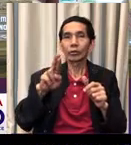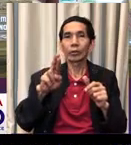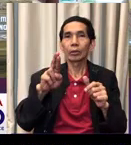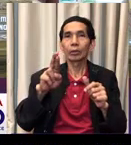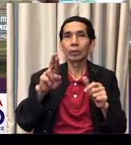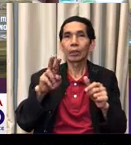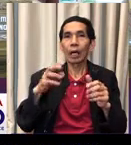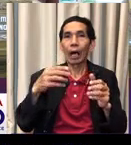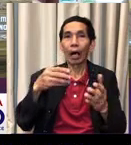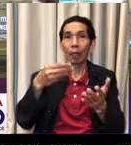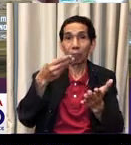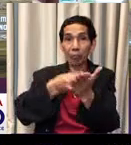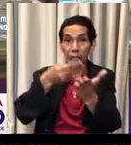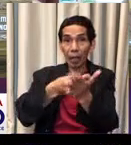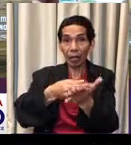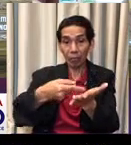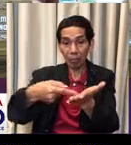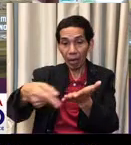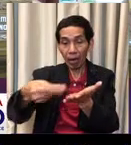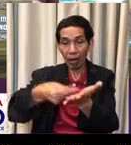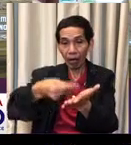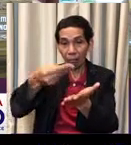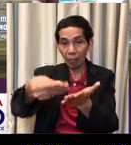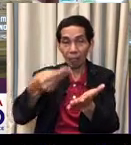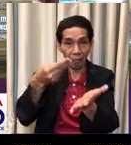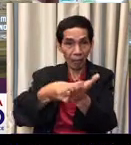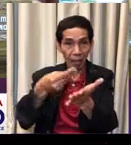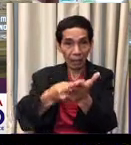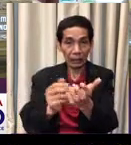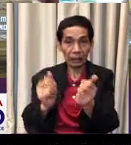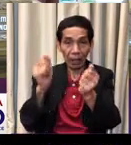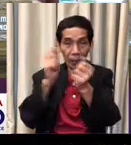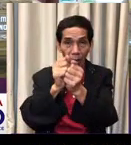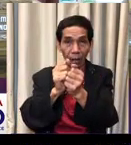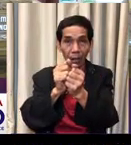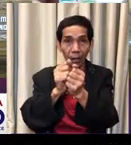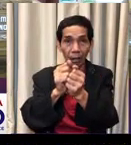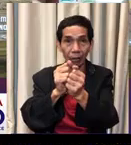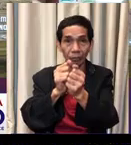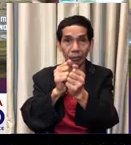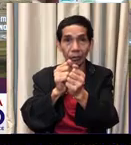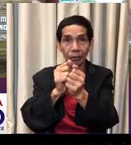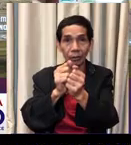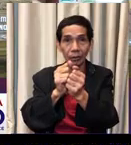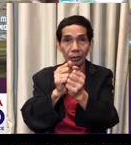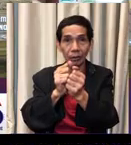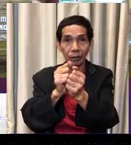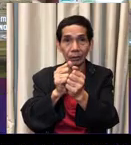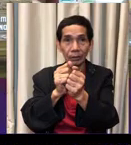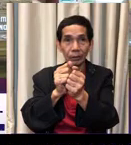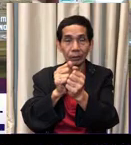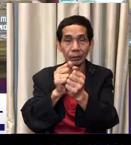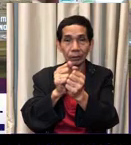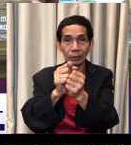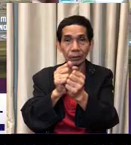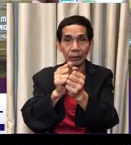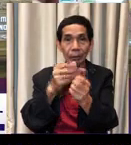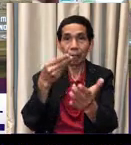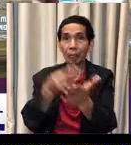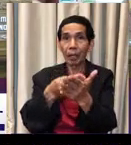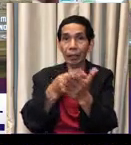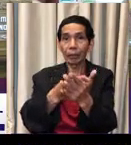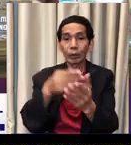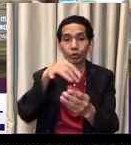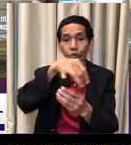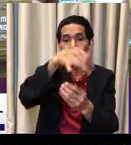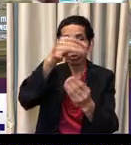Ibig sabihin, may taya. O, tama ba, Torne? Pamali, itatama mo ako pag mali ako. Ha? Eh, basta naalala